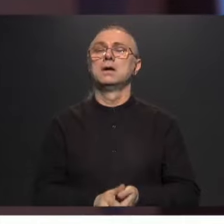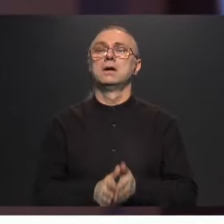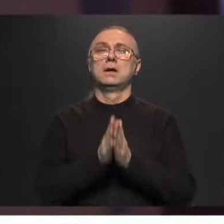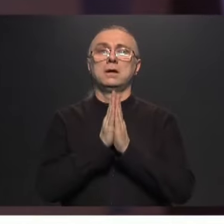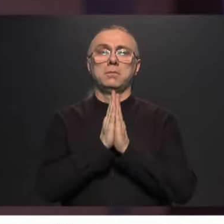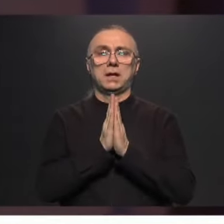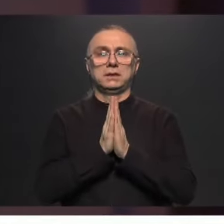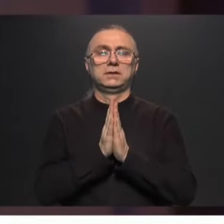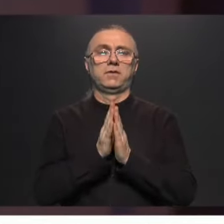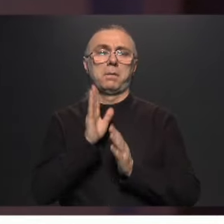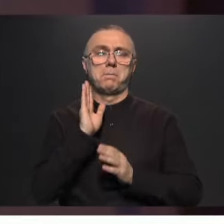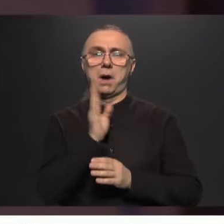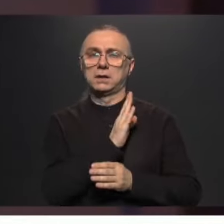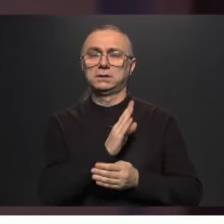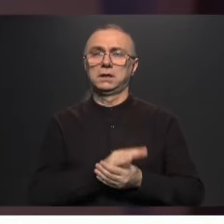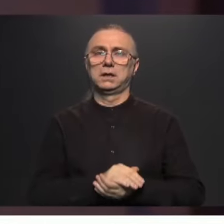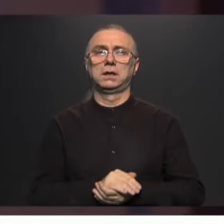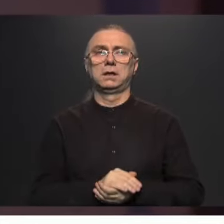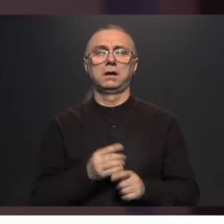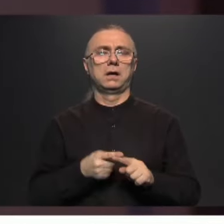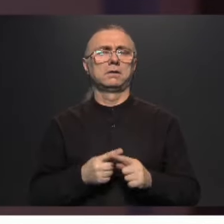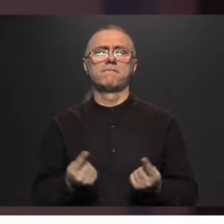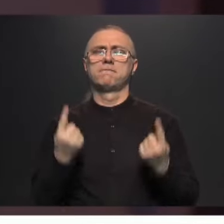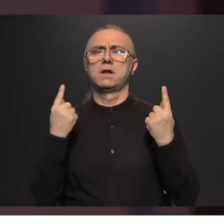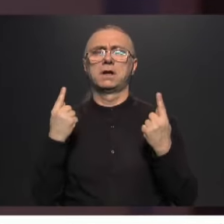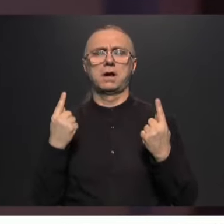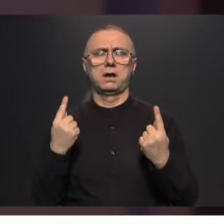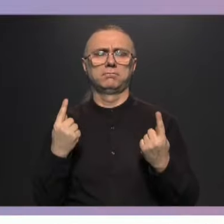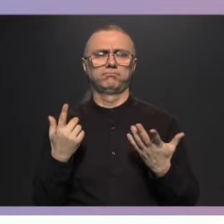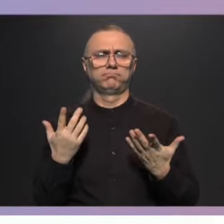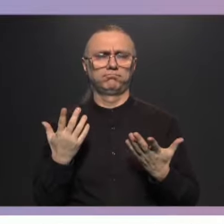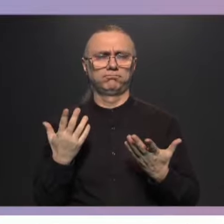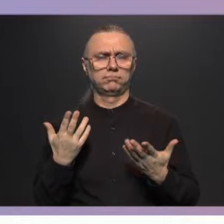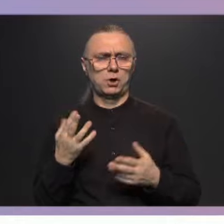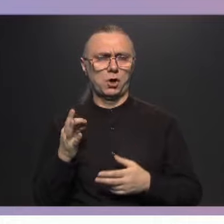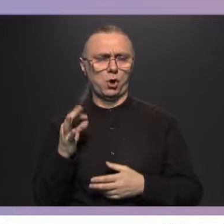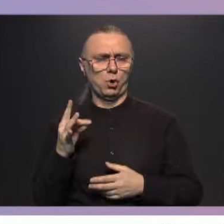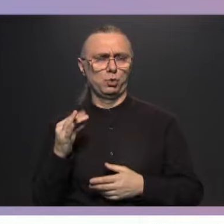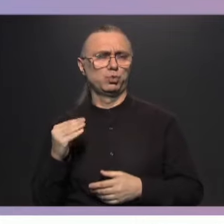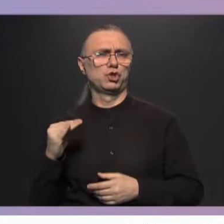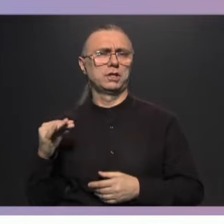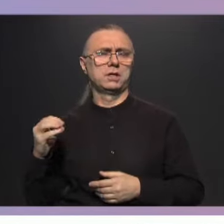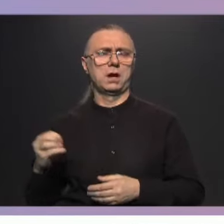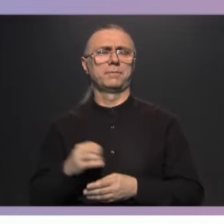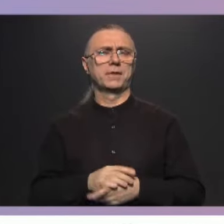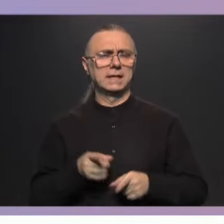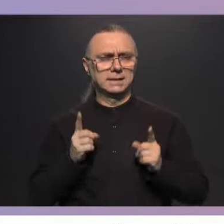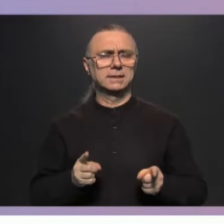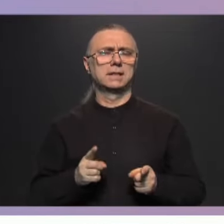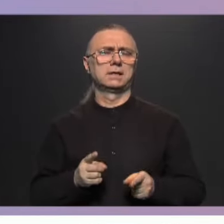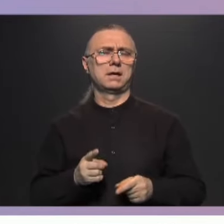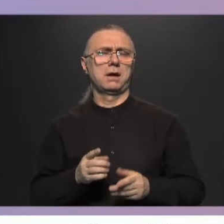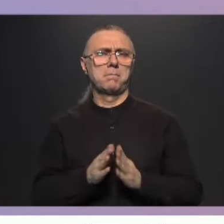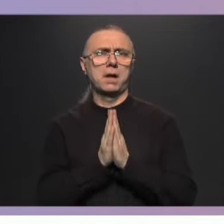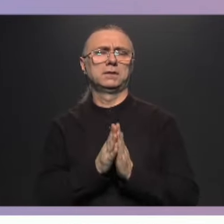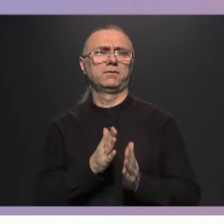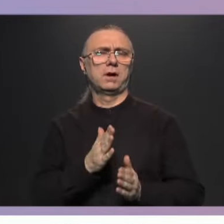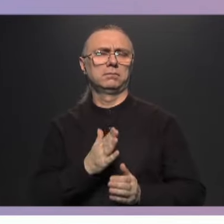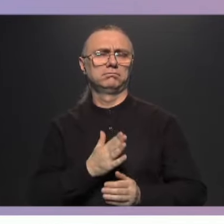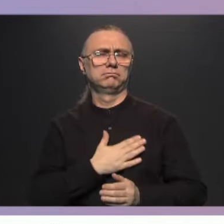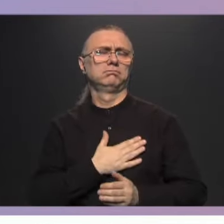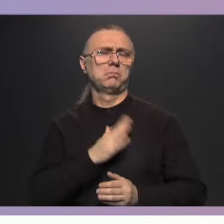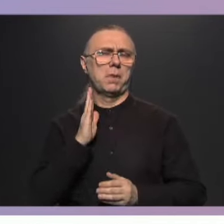и как и проклятие, это величайшее оружие, на самом деле. То есть искренняя молитва матери может с одного моря достать, да, что